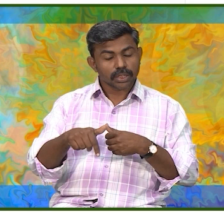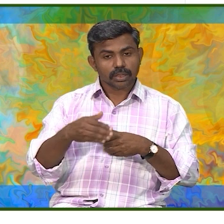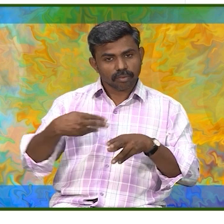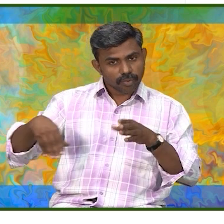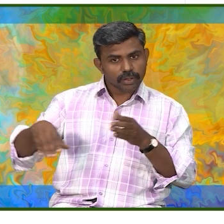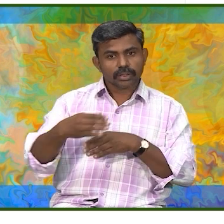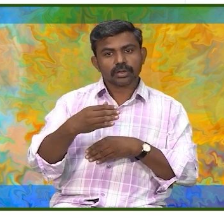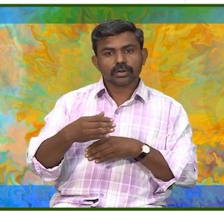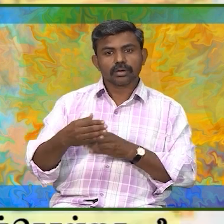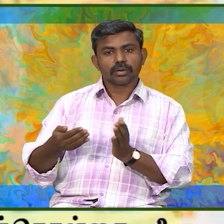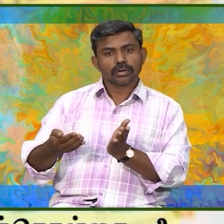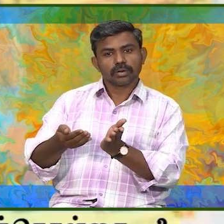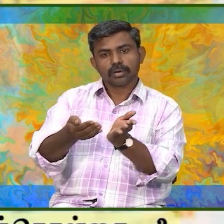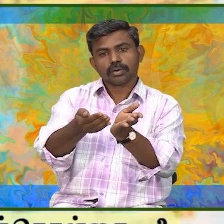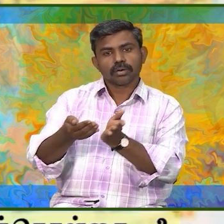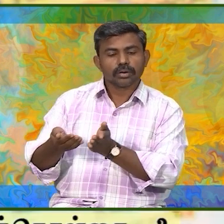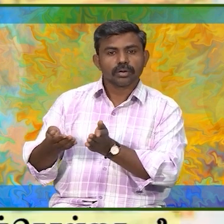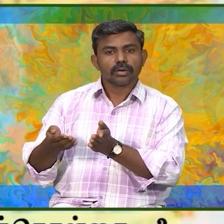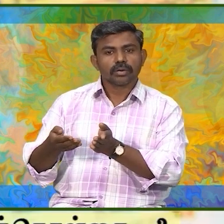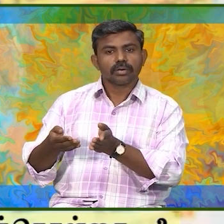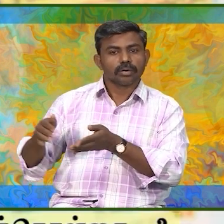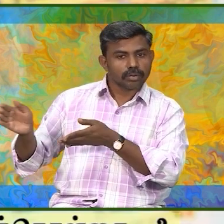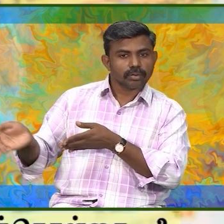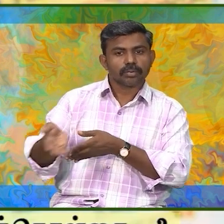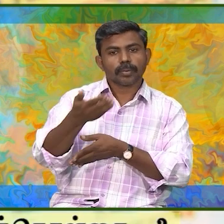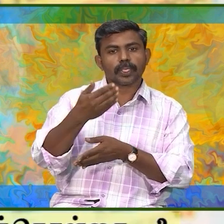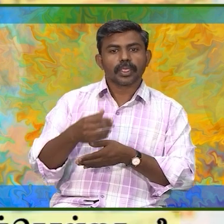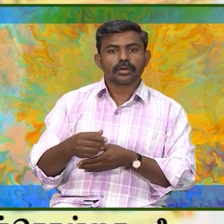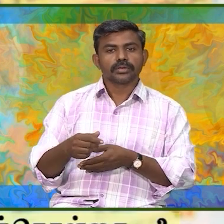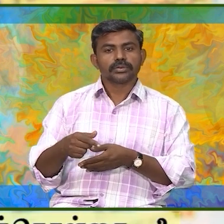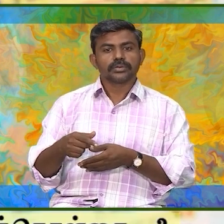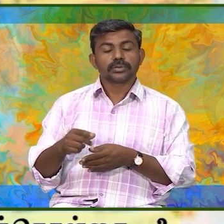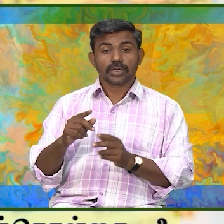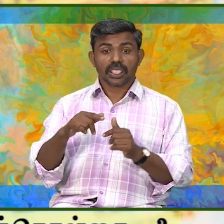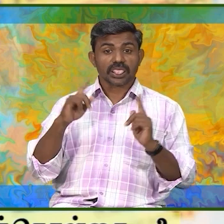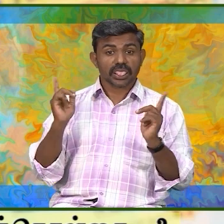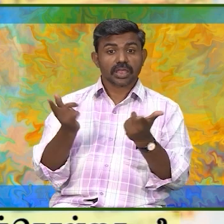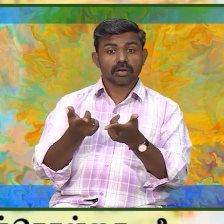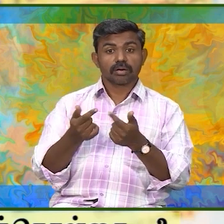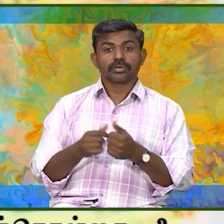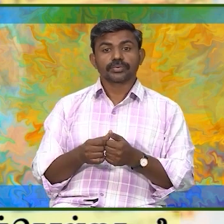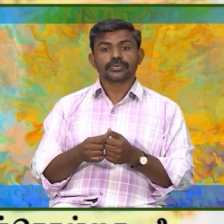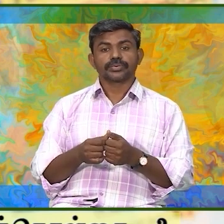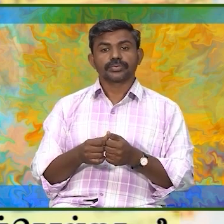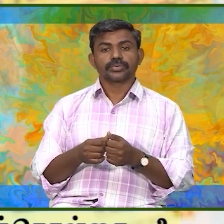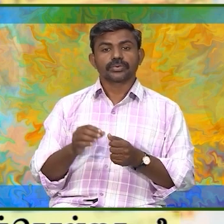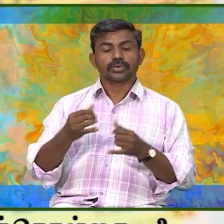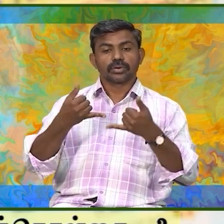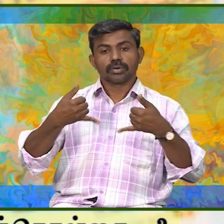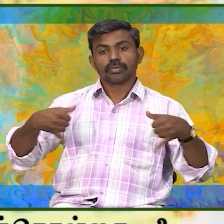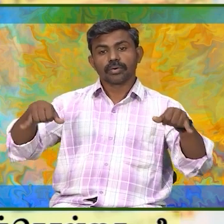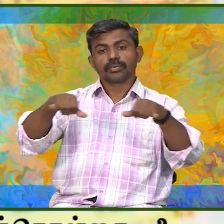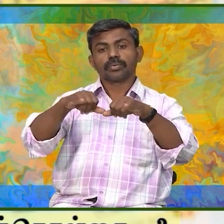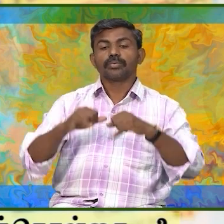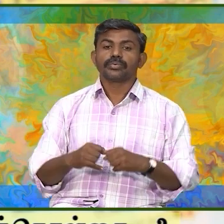இதன் வழியாகத்தான் பல பொருட்களை நாம் தரை மார்க்கமாகவும் சில தகவல் தொழில்நுட்ப, அதாவது ஆப்டிக்கல் ஃபைபர்